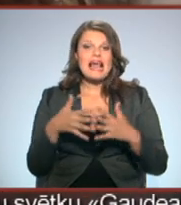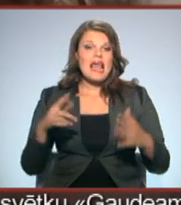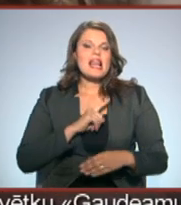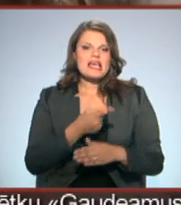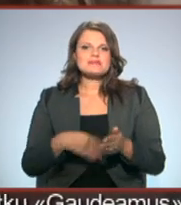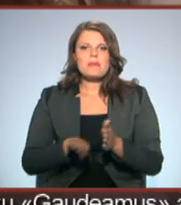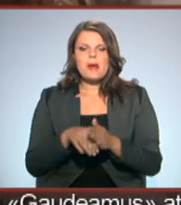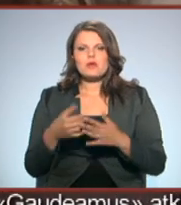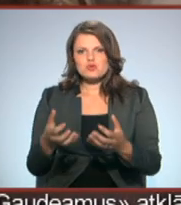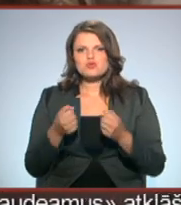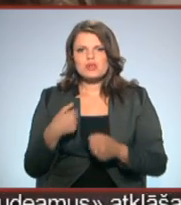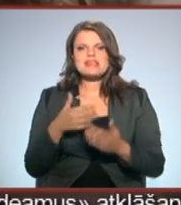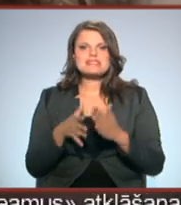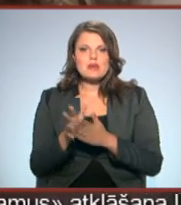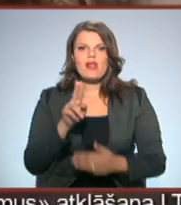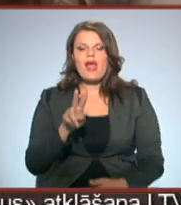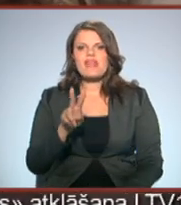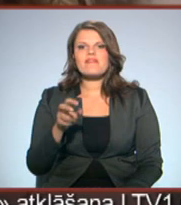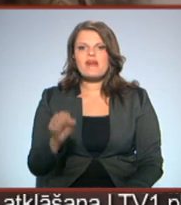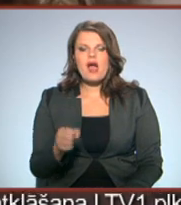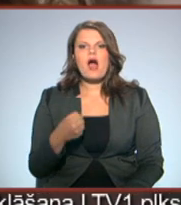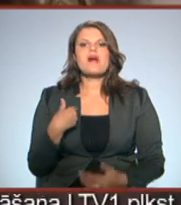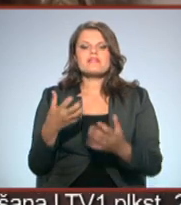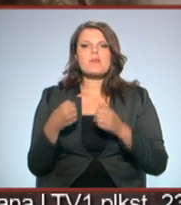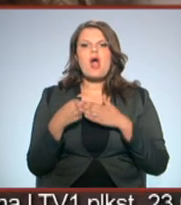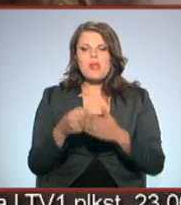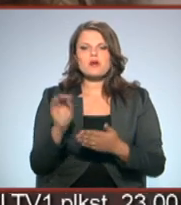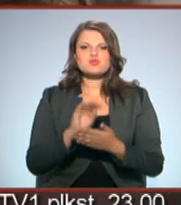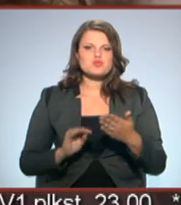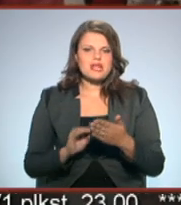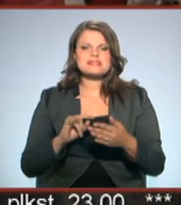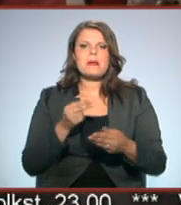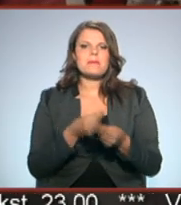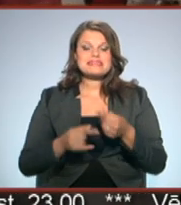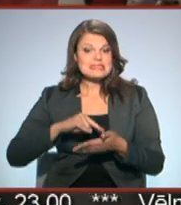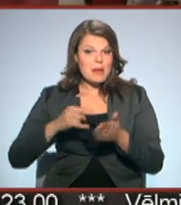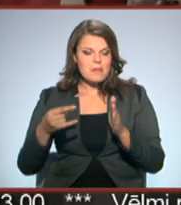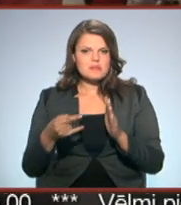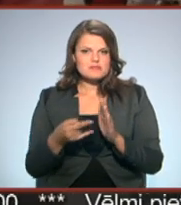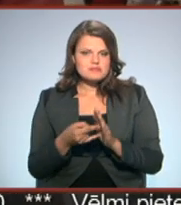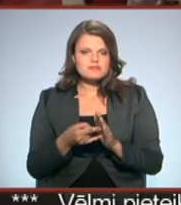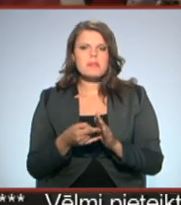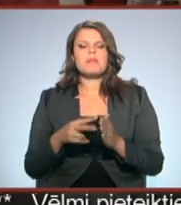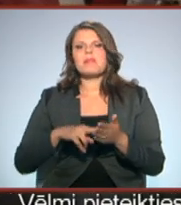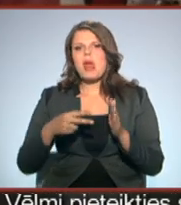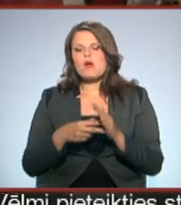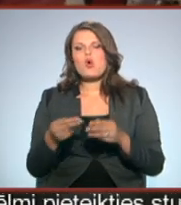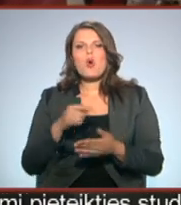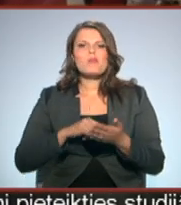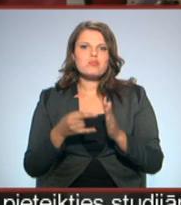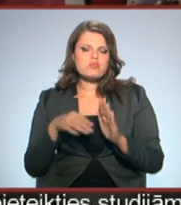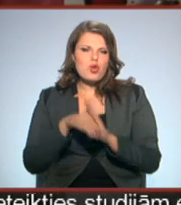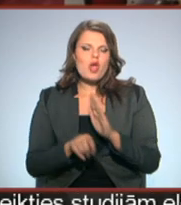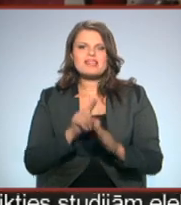esmu caur NVA dabūjis atbalstu, biznesa plānu uzrakstīju un man projektā ir, zinām, daudzums ir nu, tā